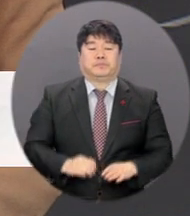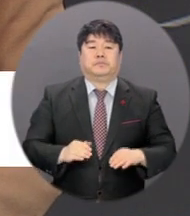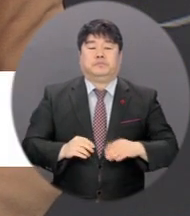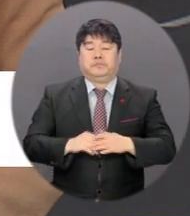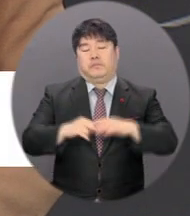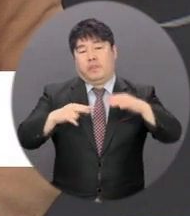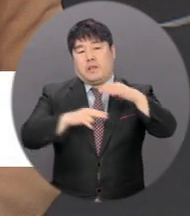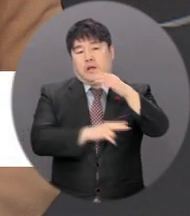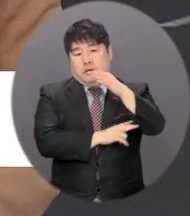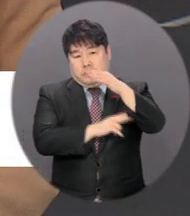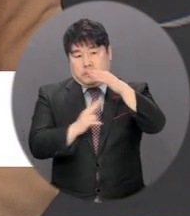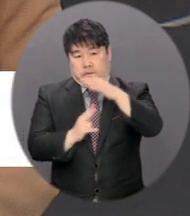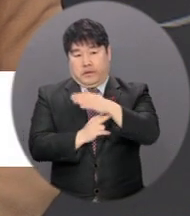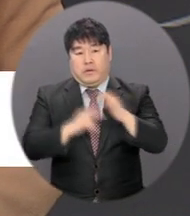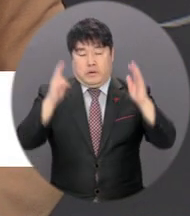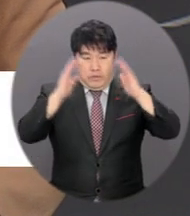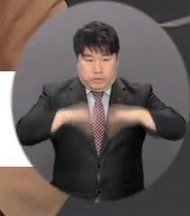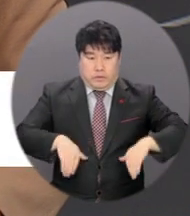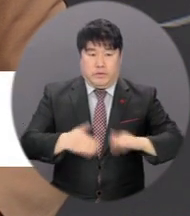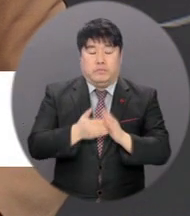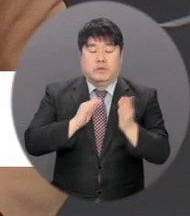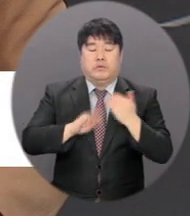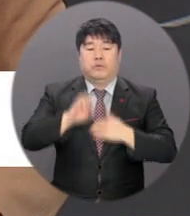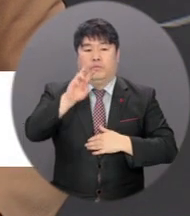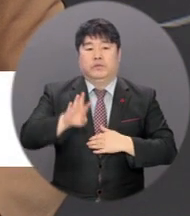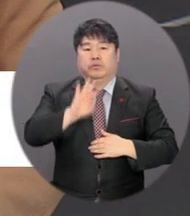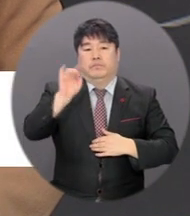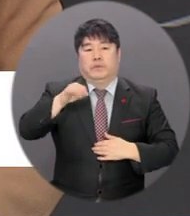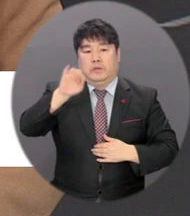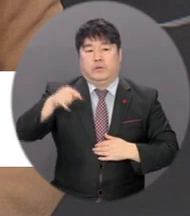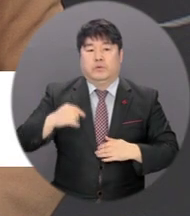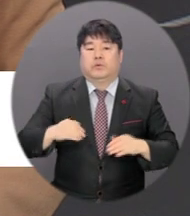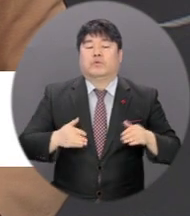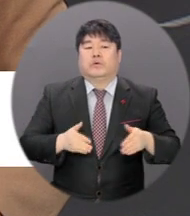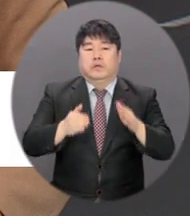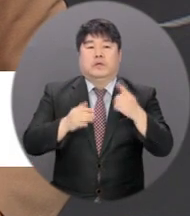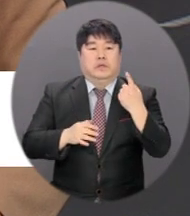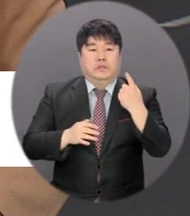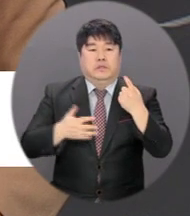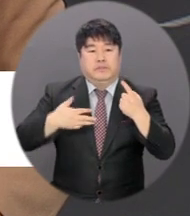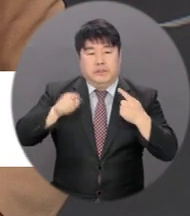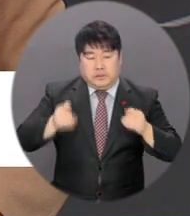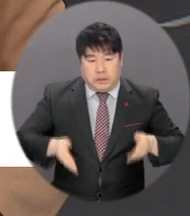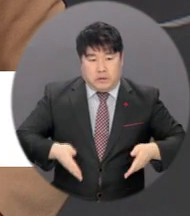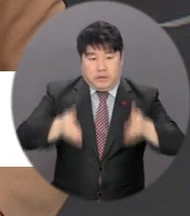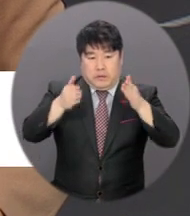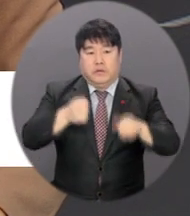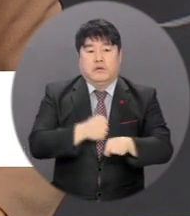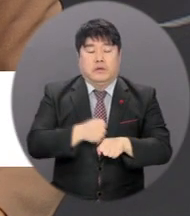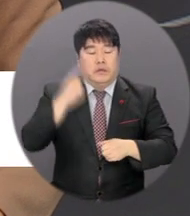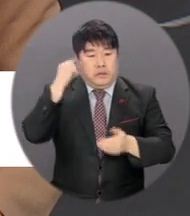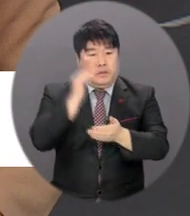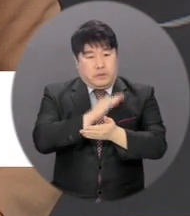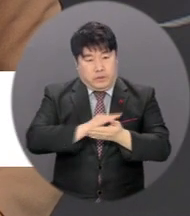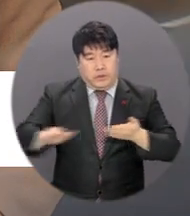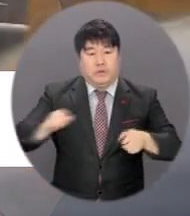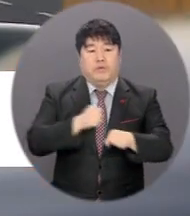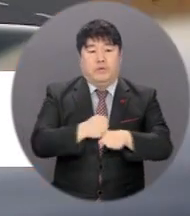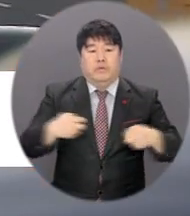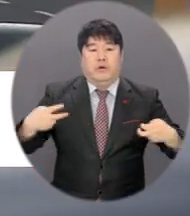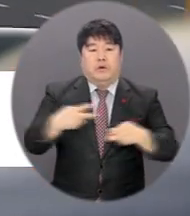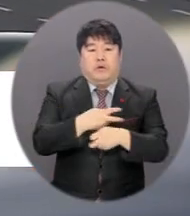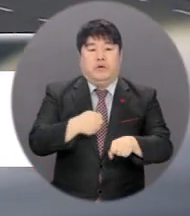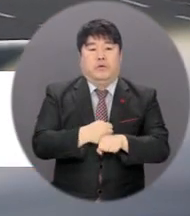고가도로 철거가 끝난 광주 백운광장에 11차선 도로가 임시 개통돼 시원한 교통 흐름과 함께 새로운